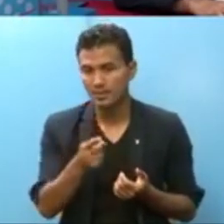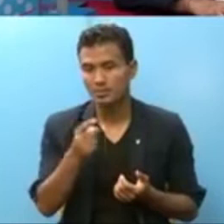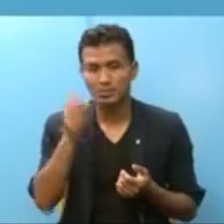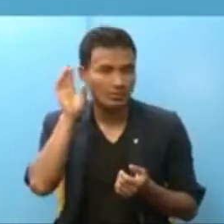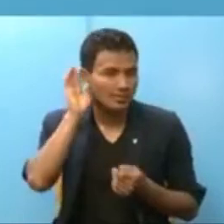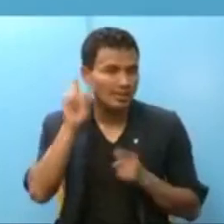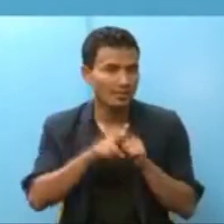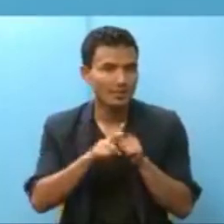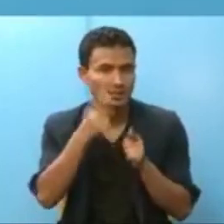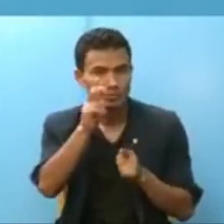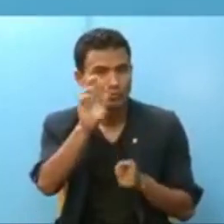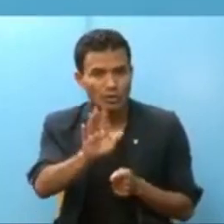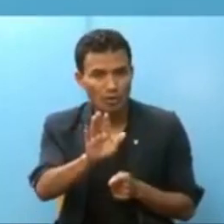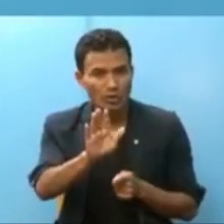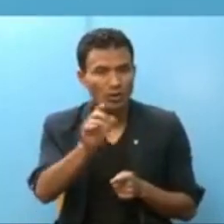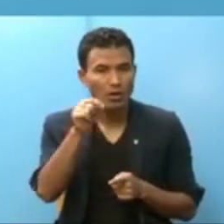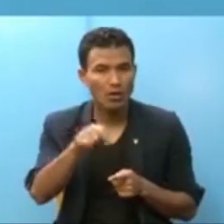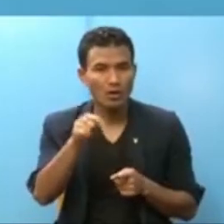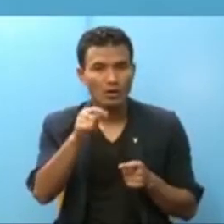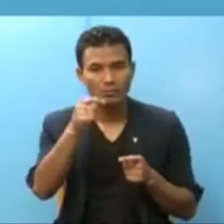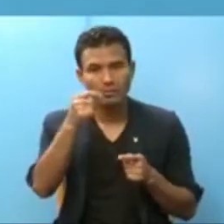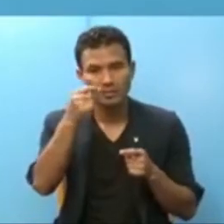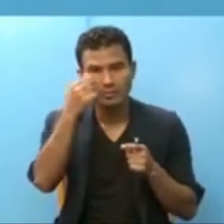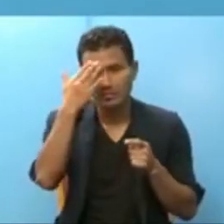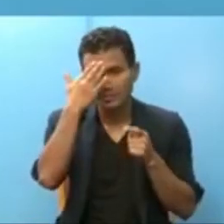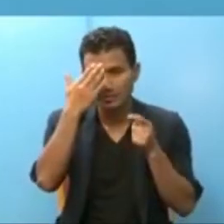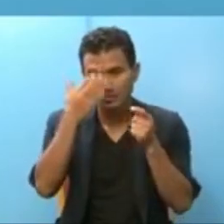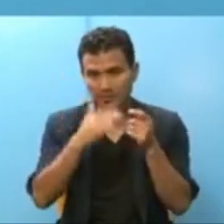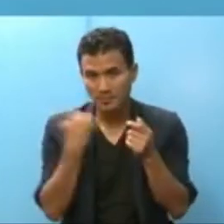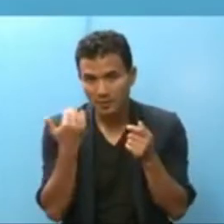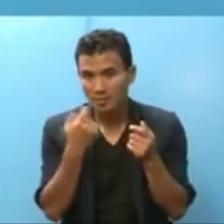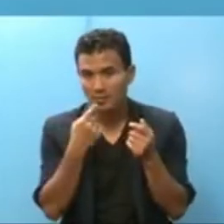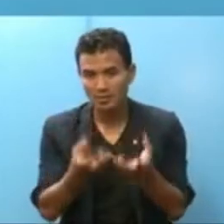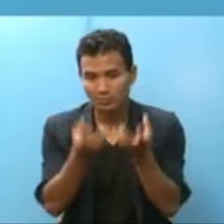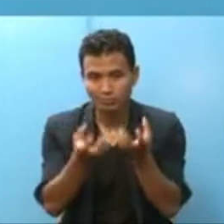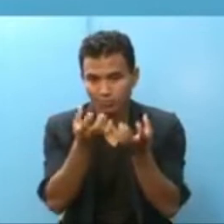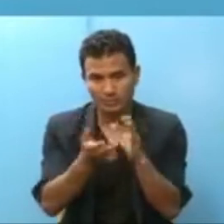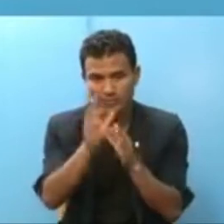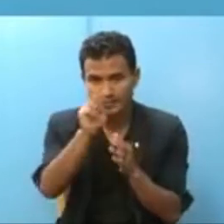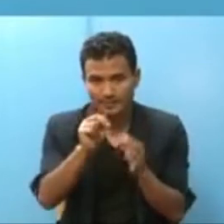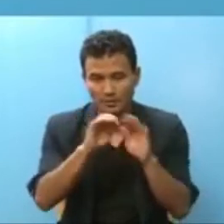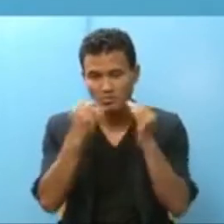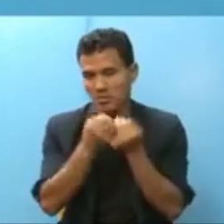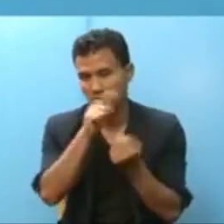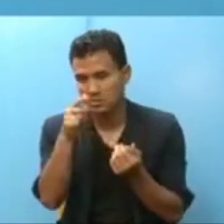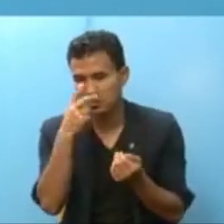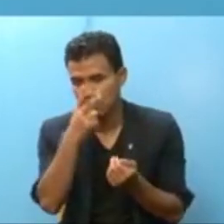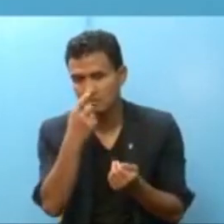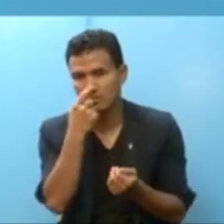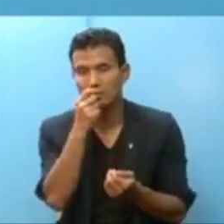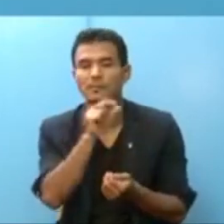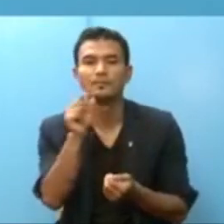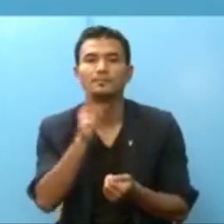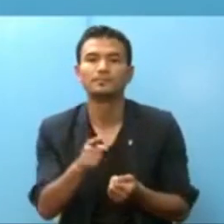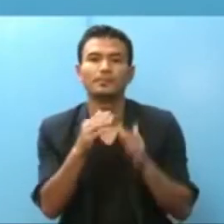मापठाउं अब अब अन्तेश्टी का लागी पनी जे समस्या हारू देख्या का चान समाज मा तो सारे लग्जास पत कुरा हूँ